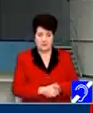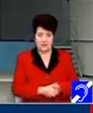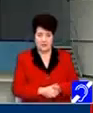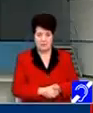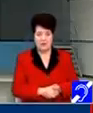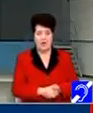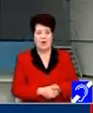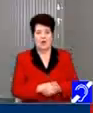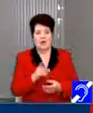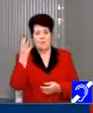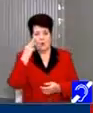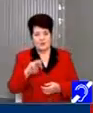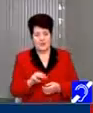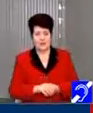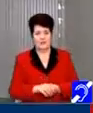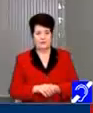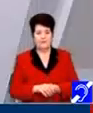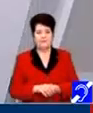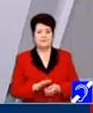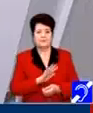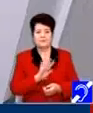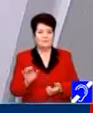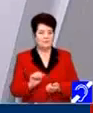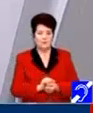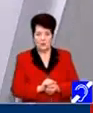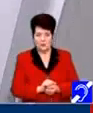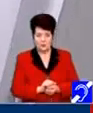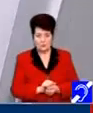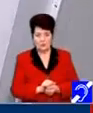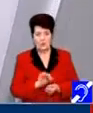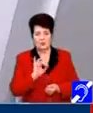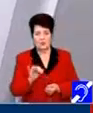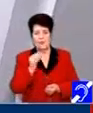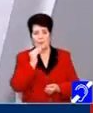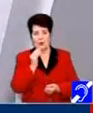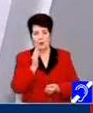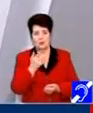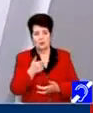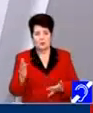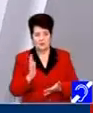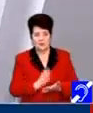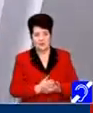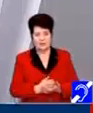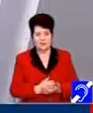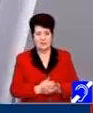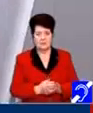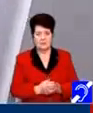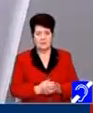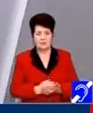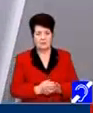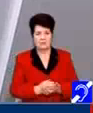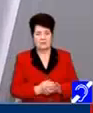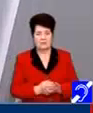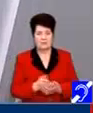și de răcire modern, adică nu usucă din prima și produsul este mai mult timp verde și